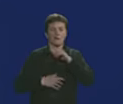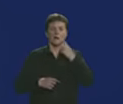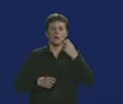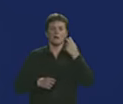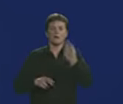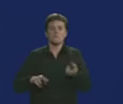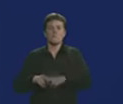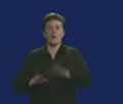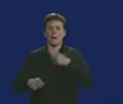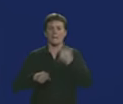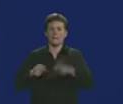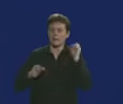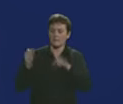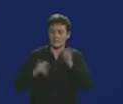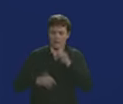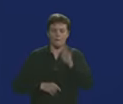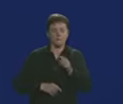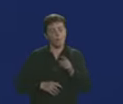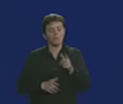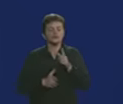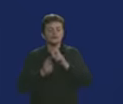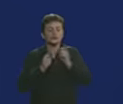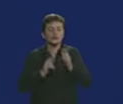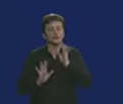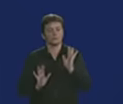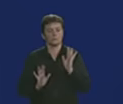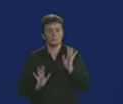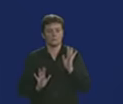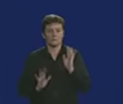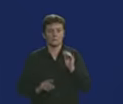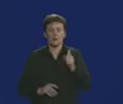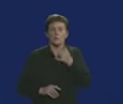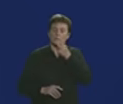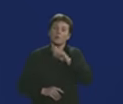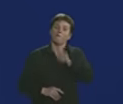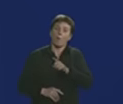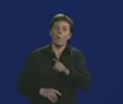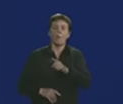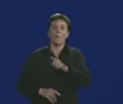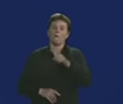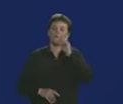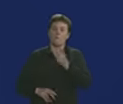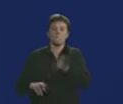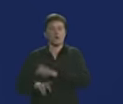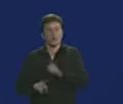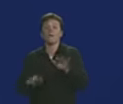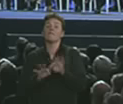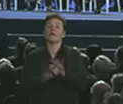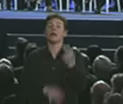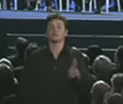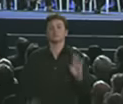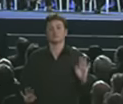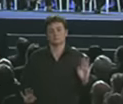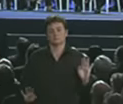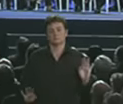est vrai, soyons honnêtes, que ce n'est pas lui qui réclamait la lapidation des femmes adultères. C'est son frère. Lui